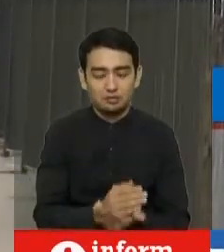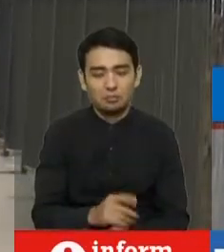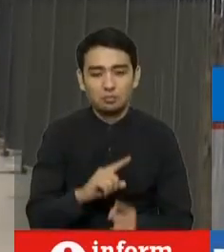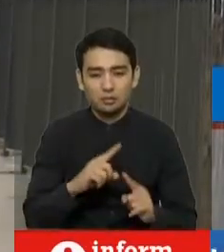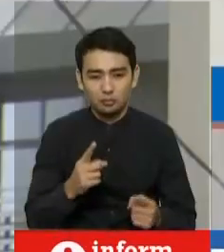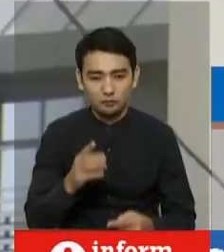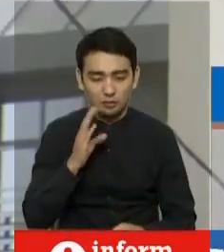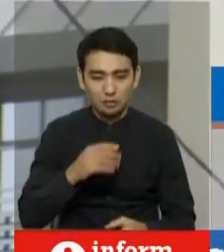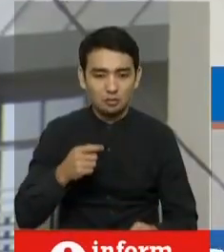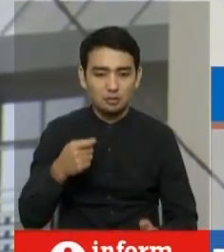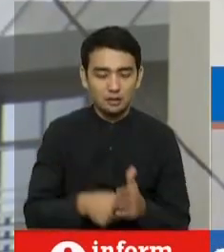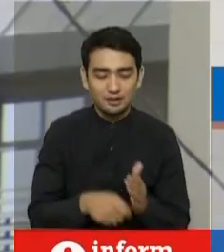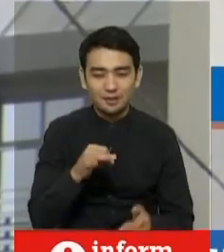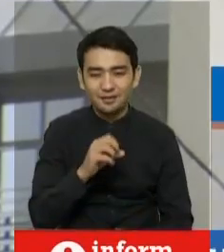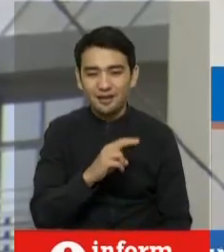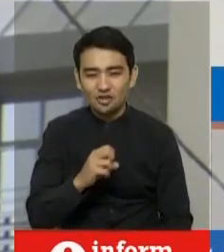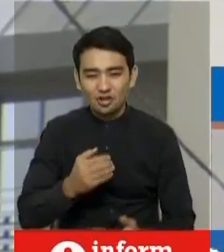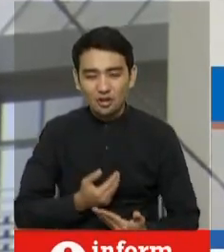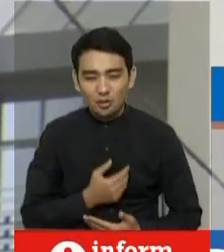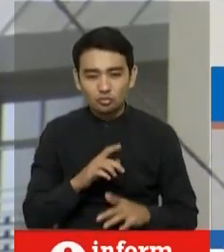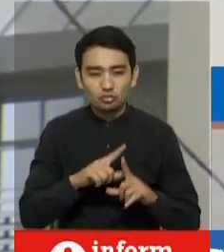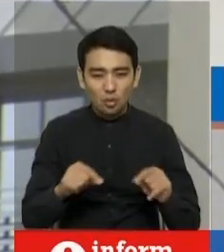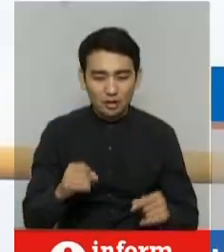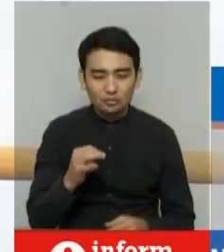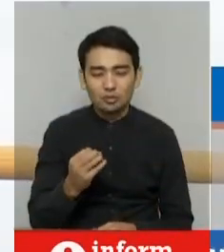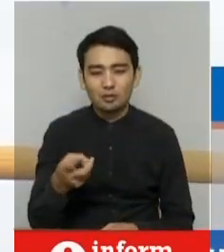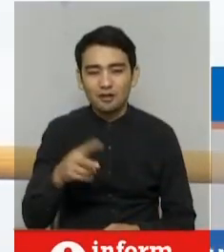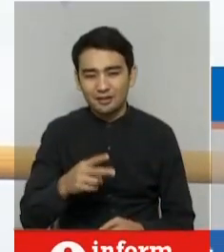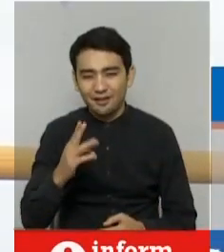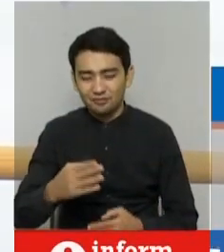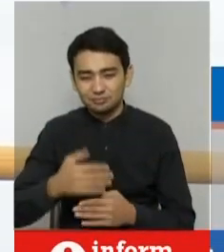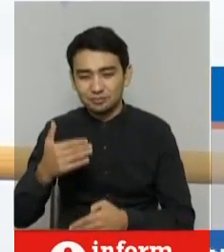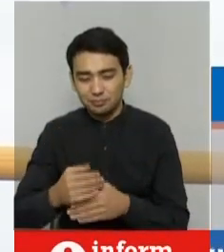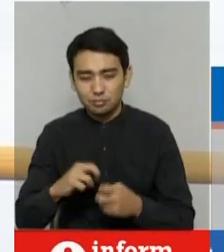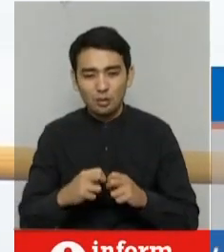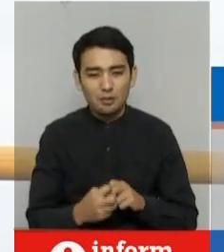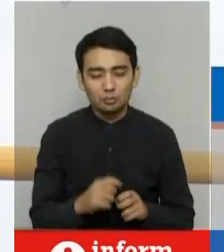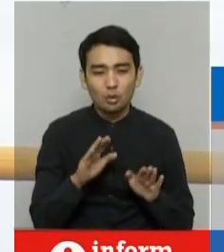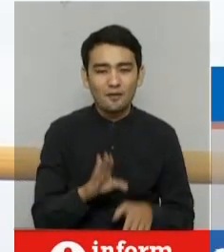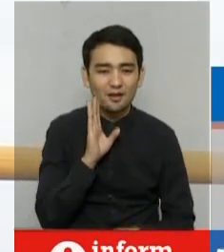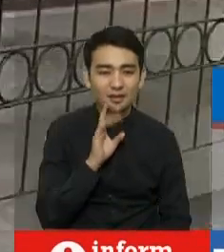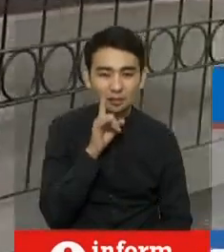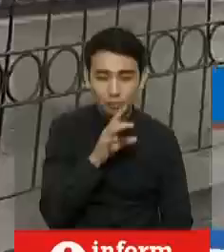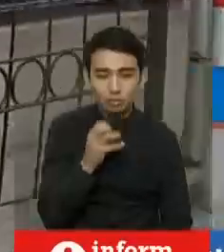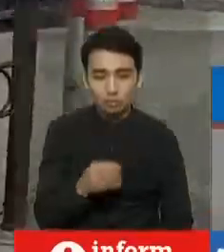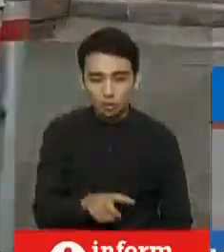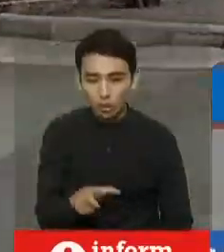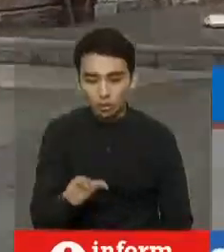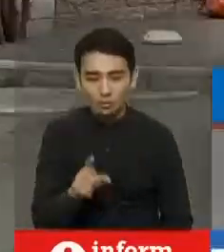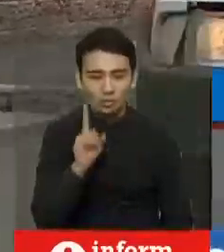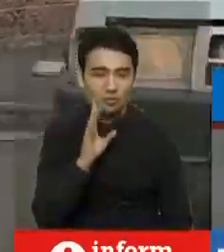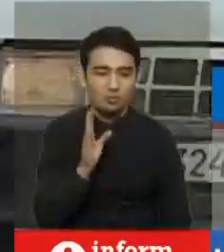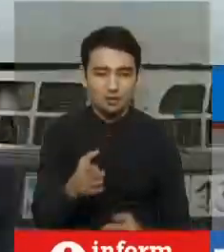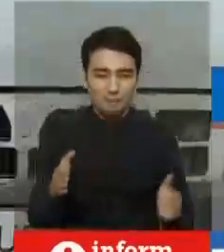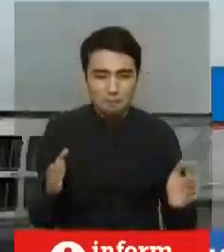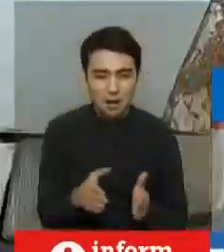хватает и для самих дачников, а в случае, если построят школу и два жилых комплекса, то проблемы будут не только с водой, но и проездом, так как улочки